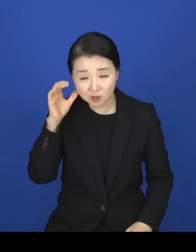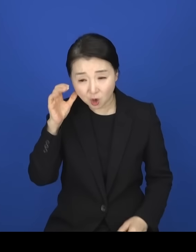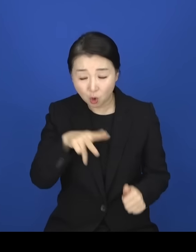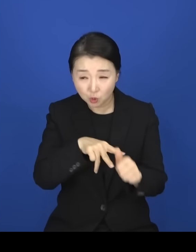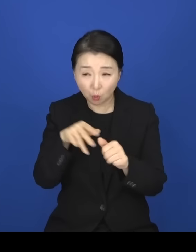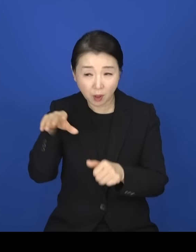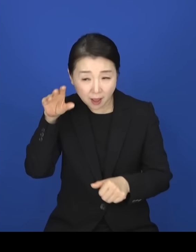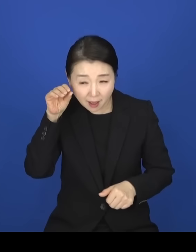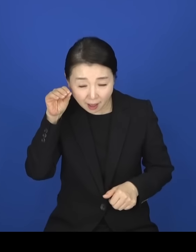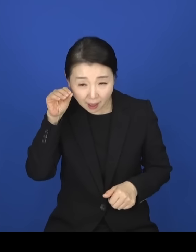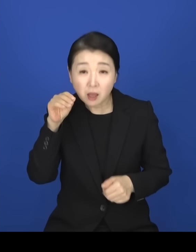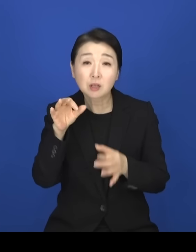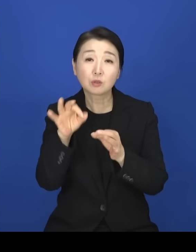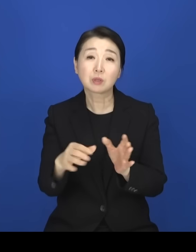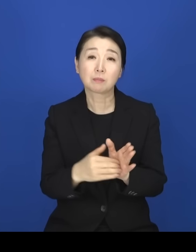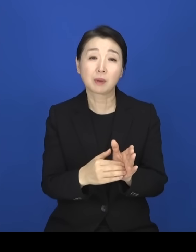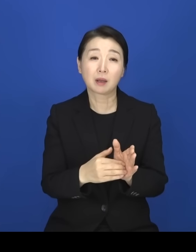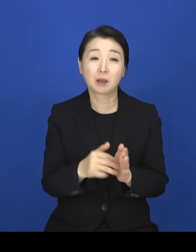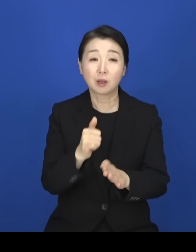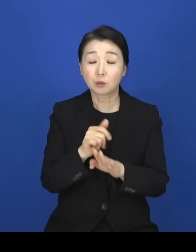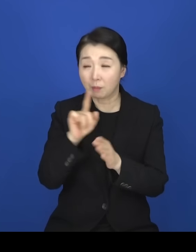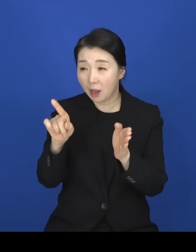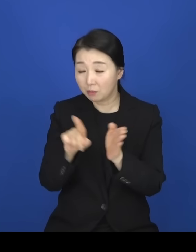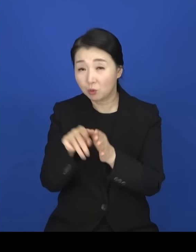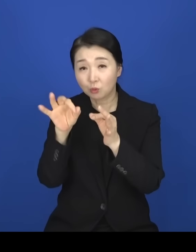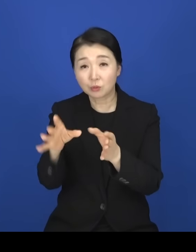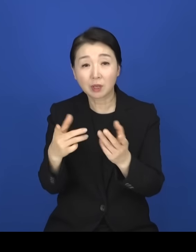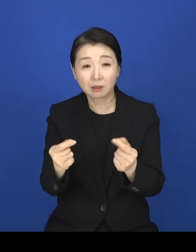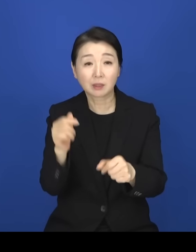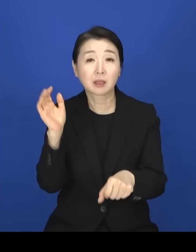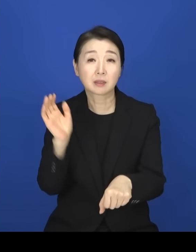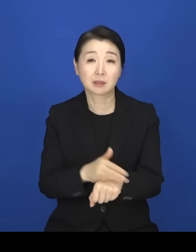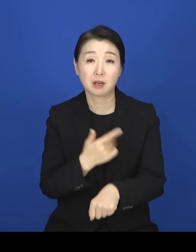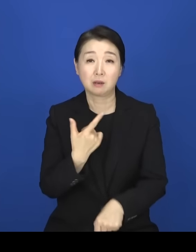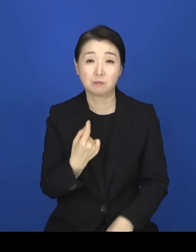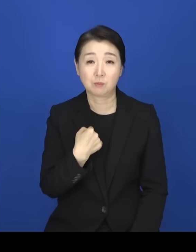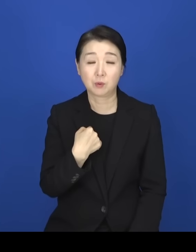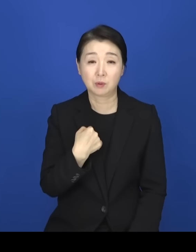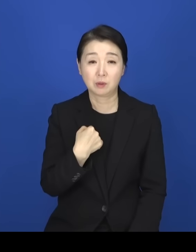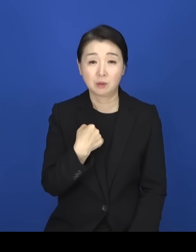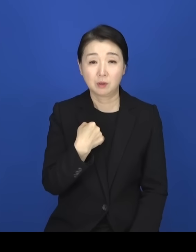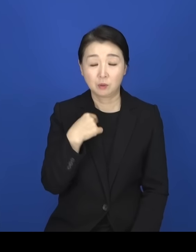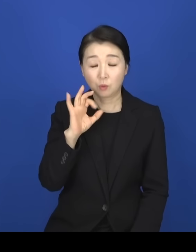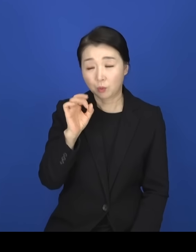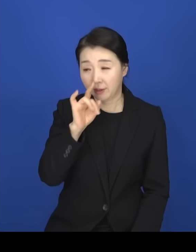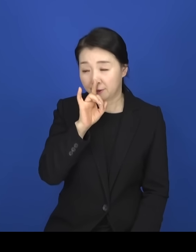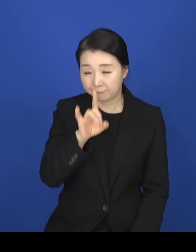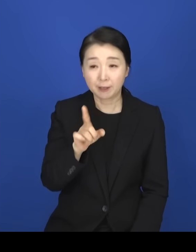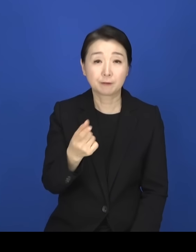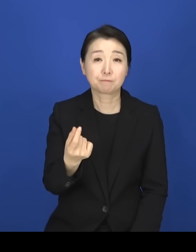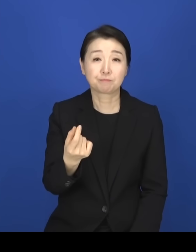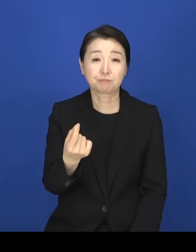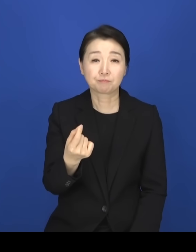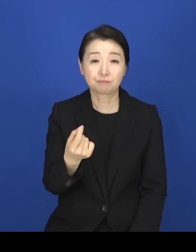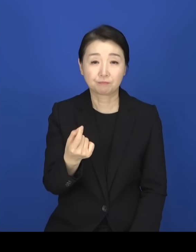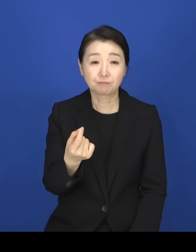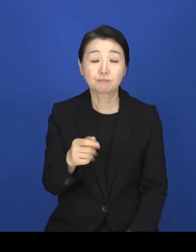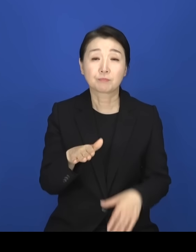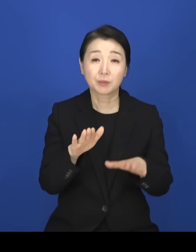예. 그러니까 생각해보면 그 사람 말을 믿고 한 것 같아요. 그래서 잘못했어요. 예. 그래서 오케이 안 되겠다.